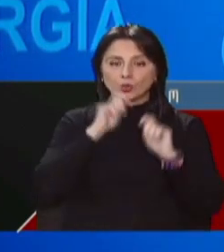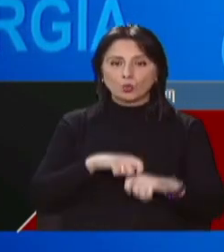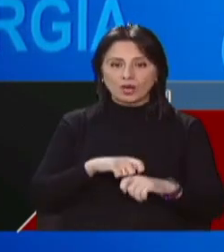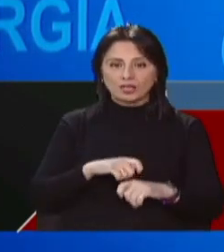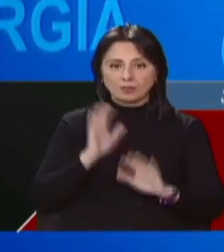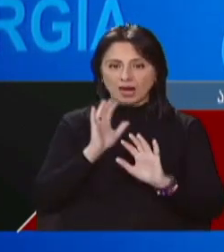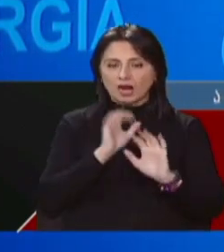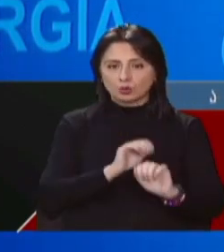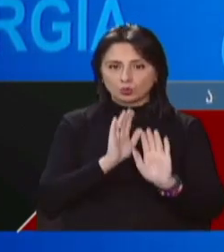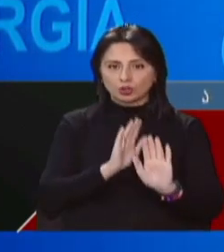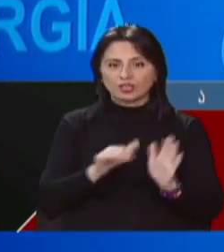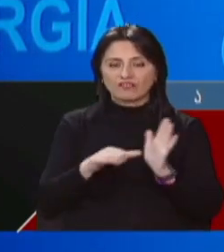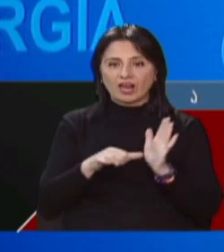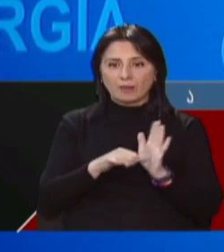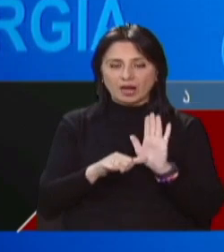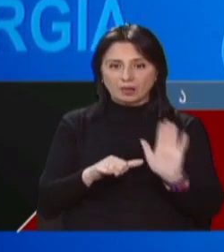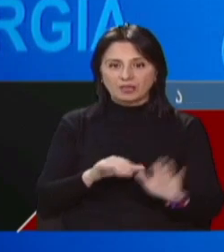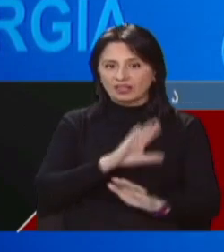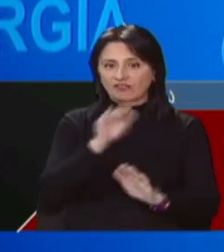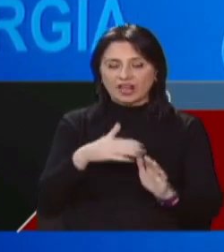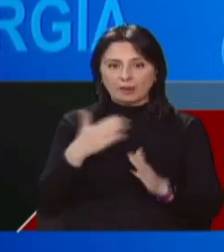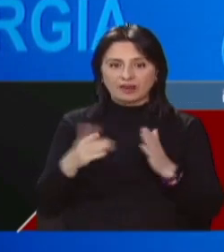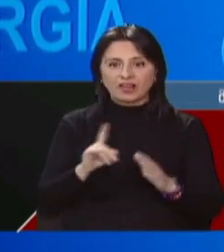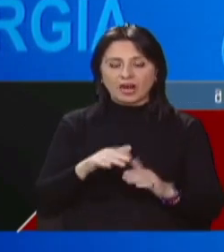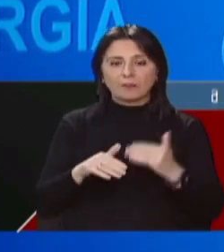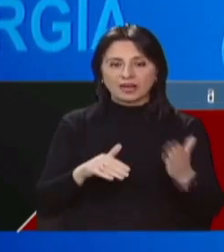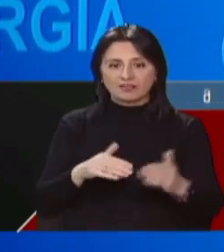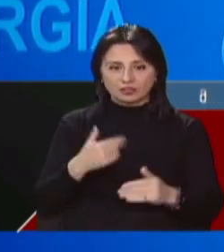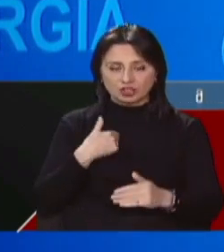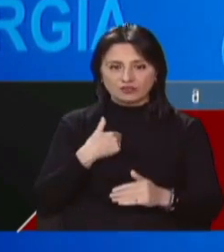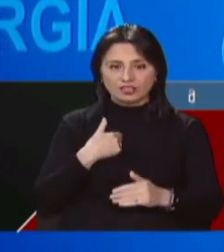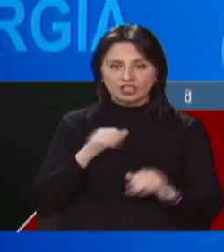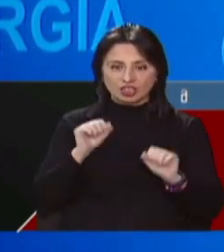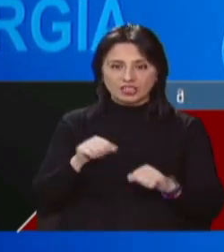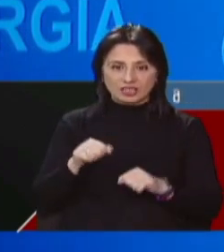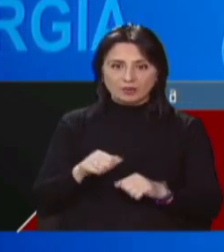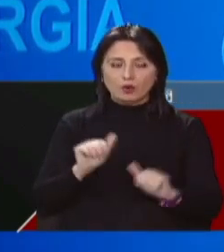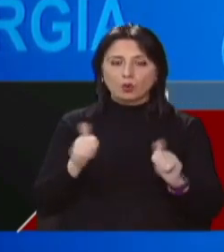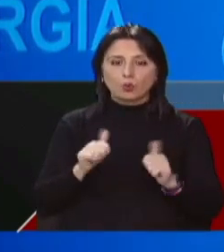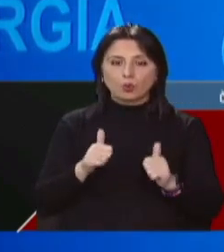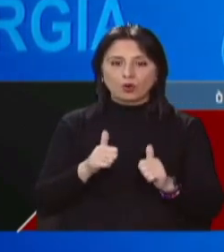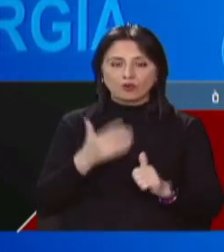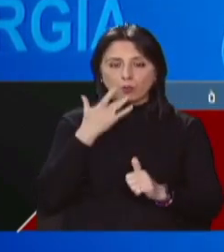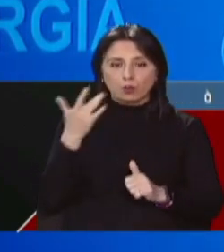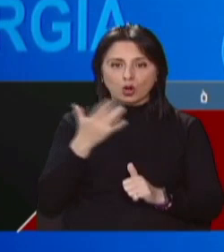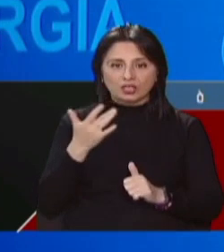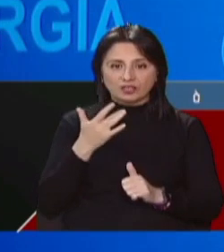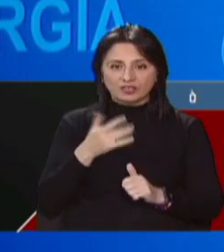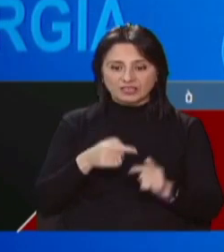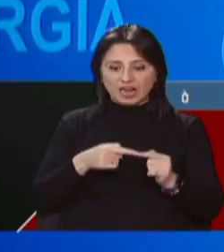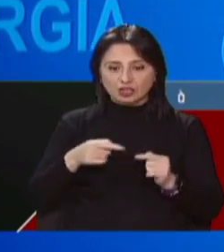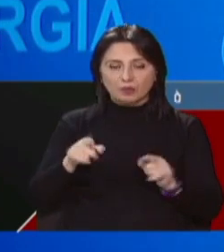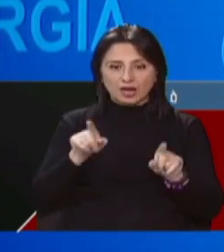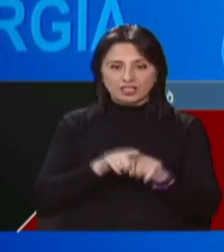უკრაინას მხარს უჭერთ, ვეხმარებით ყველა მხრივ, რამფრითაც ჩვენთვის ეს არის შესაძლებელი, როგორც პოლიტიკურ